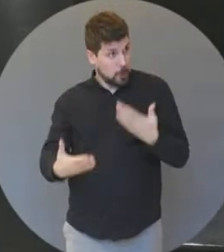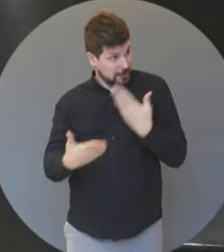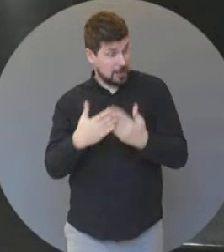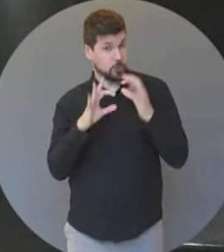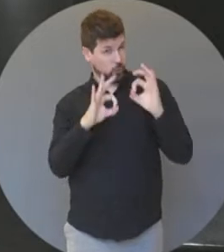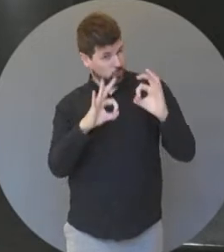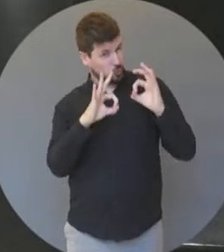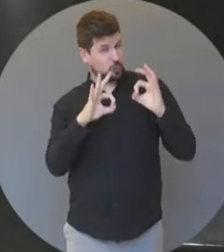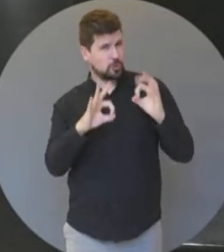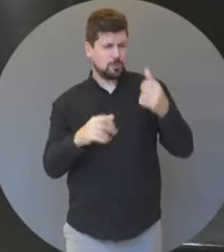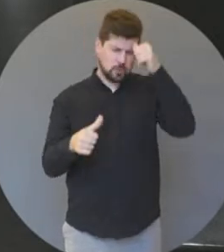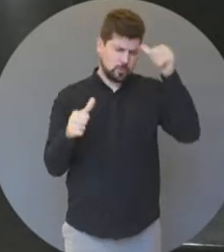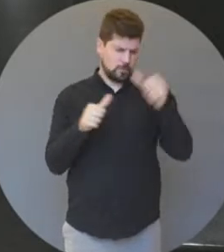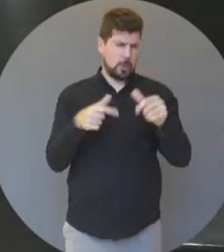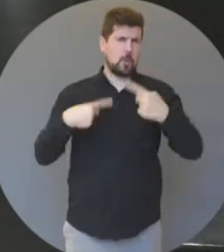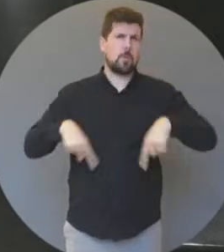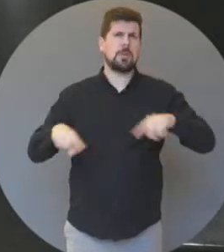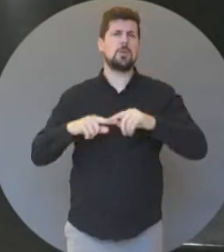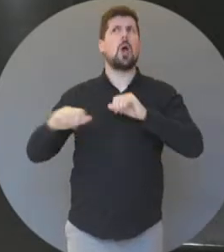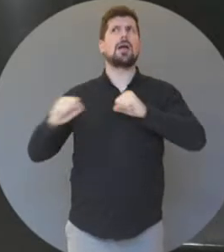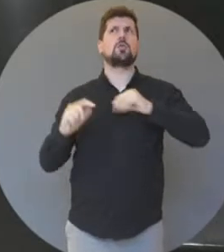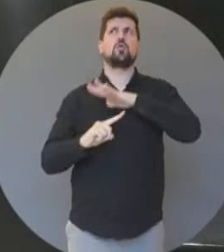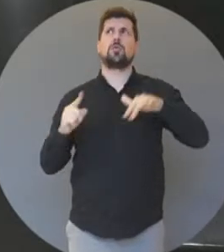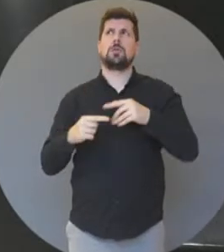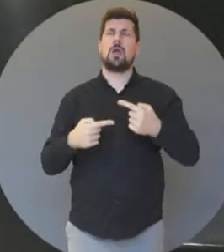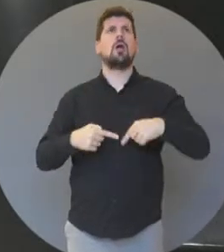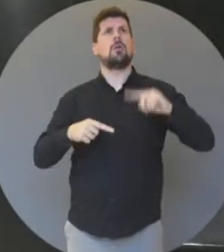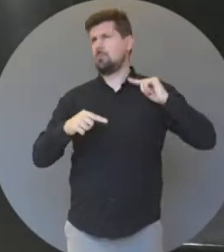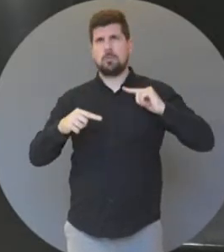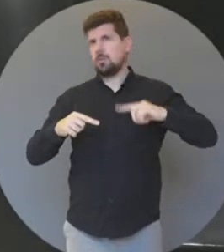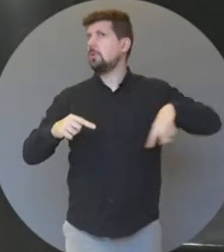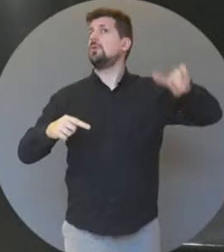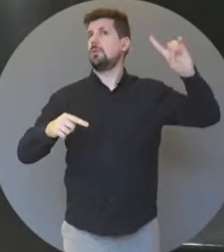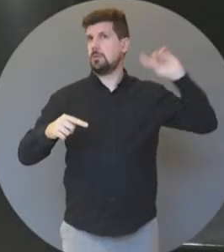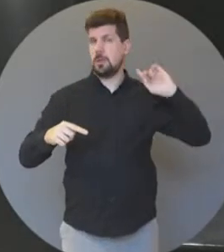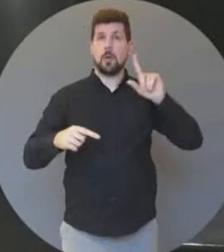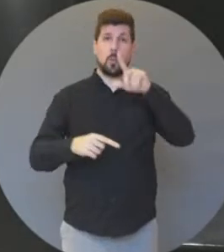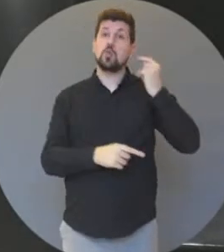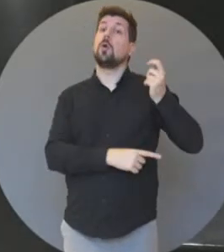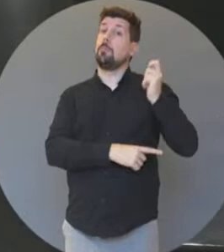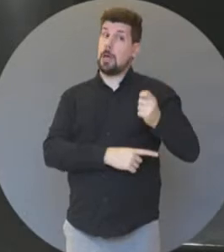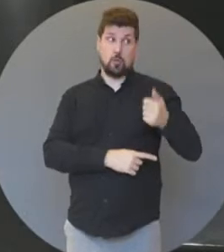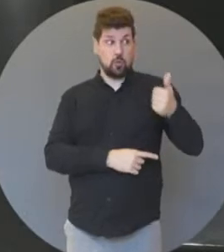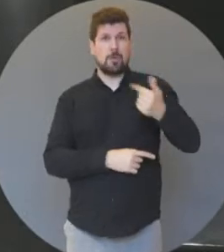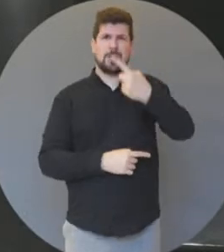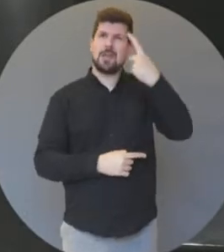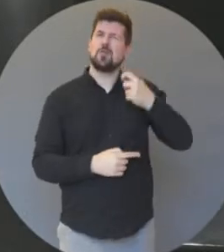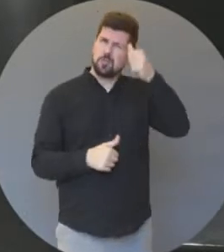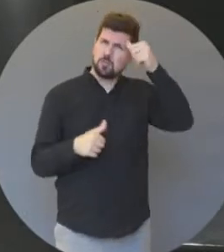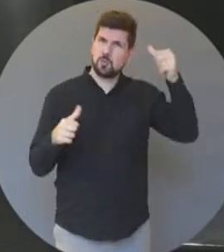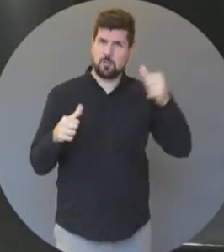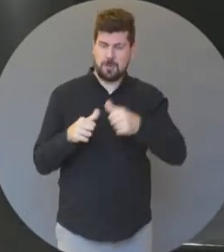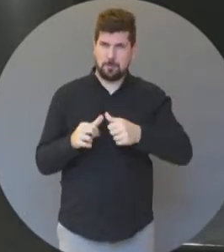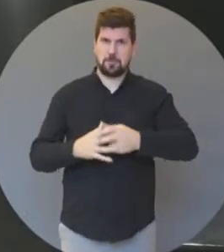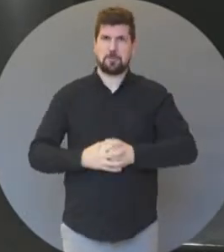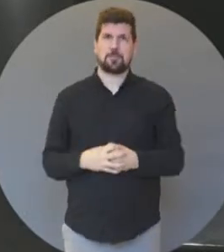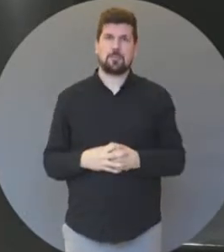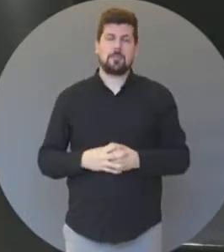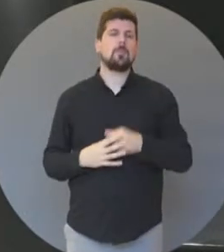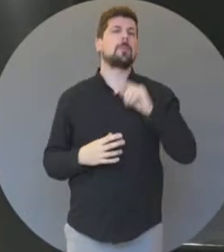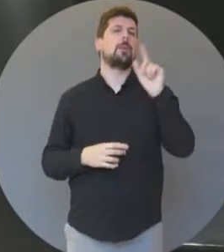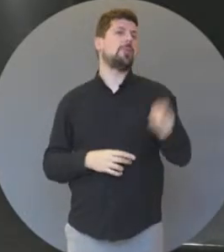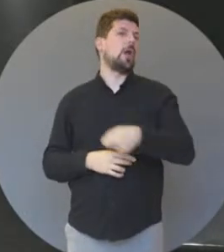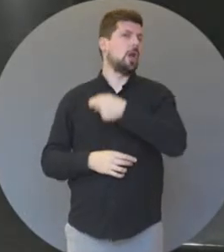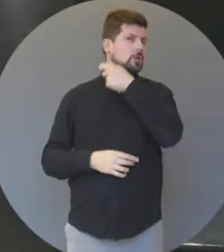commission en action sociale c'était pas celle-ci c'est celle d'avant et d'ailleurs c'était monsieur marteau qui avait posé la question il y a évidemment